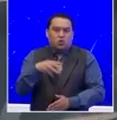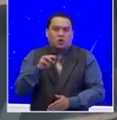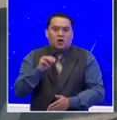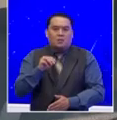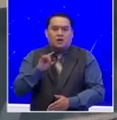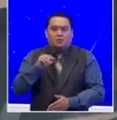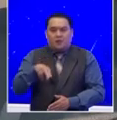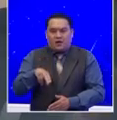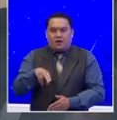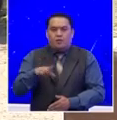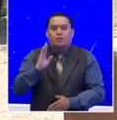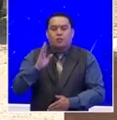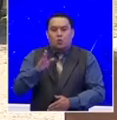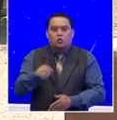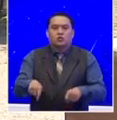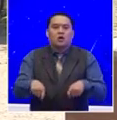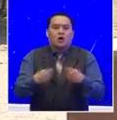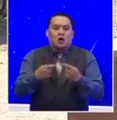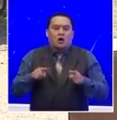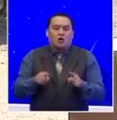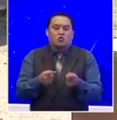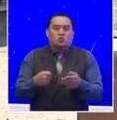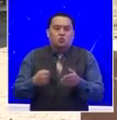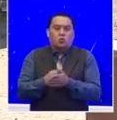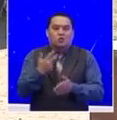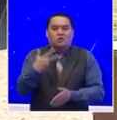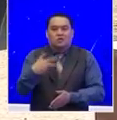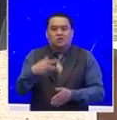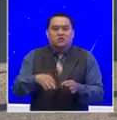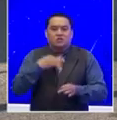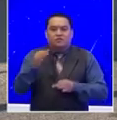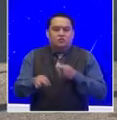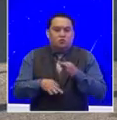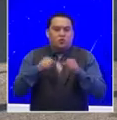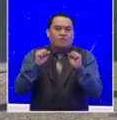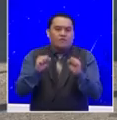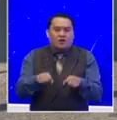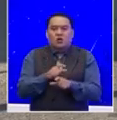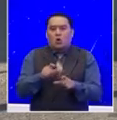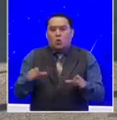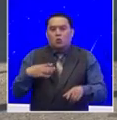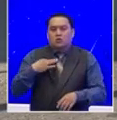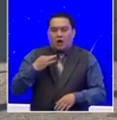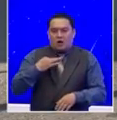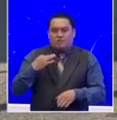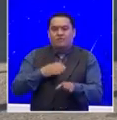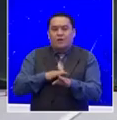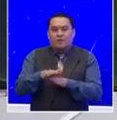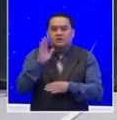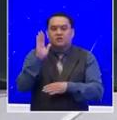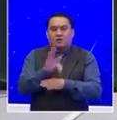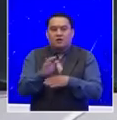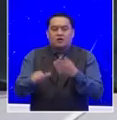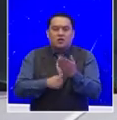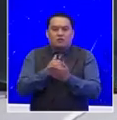расчетных показателей либо административный арест на срок до 30 суток. Это грозит как людям, пренебрегающим выполнением постановления